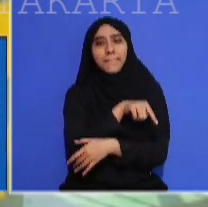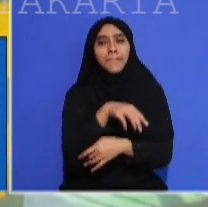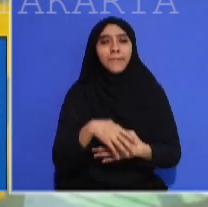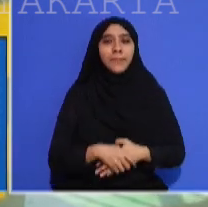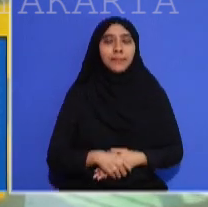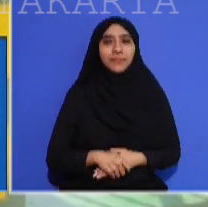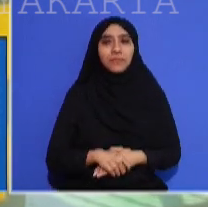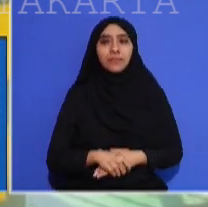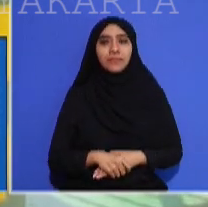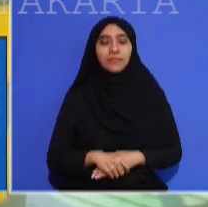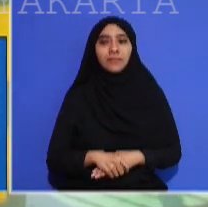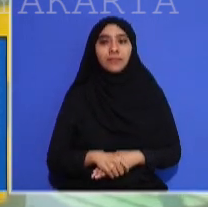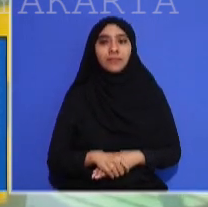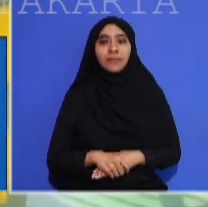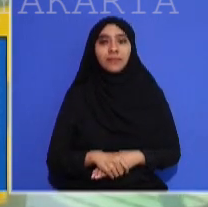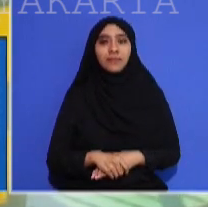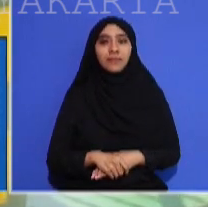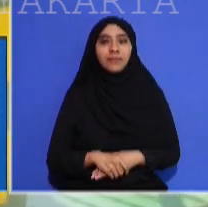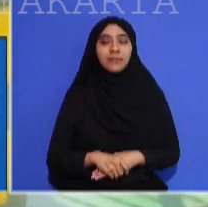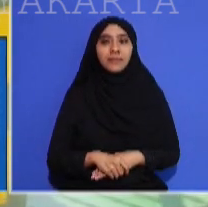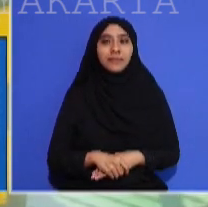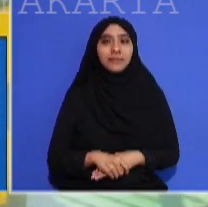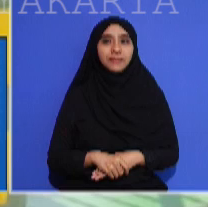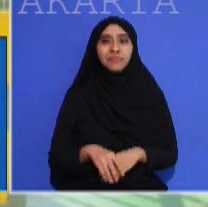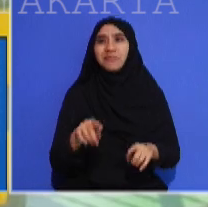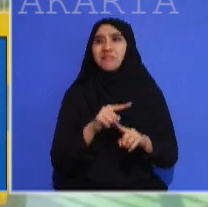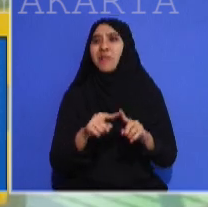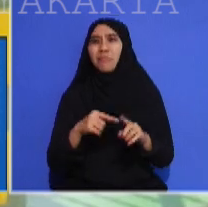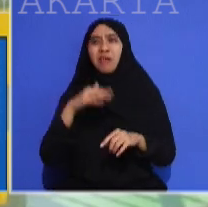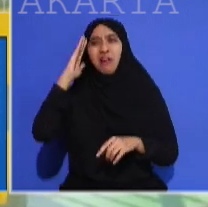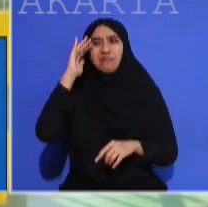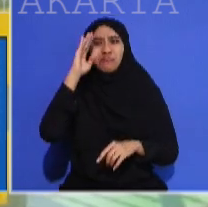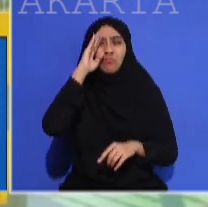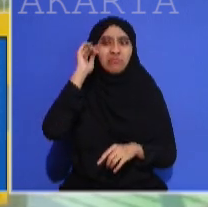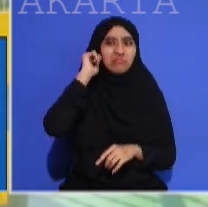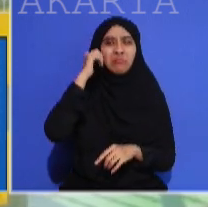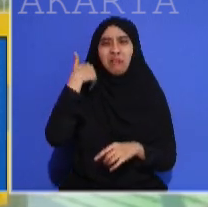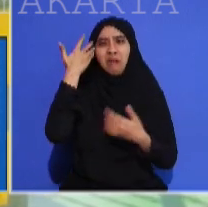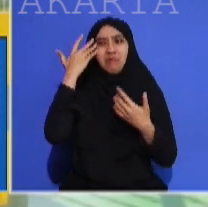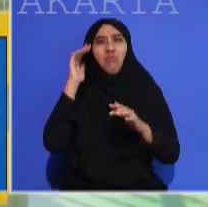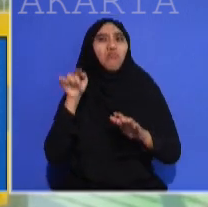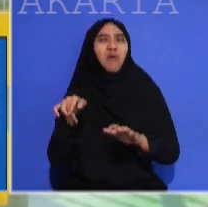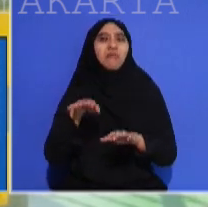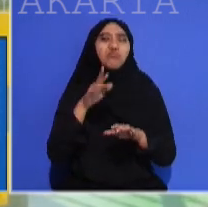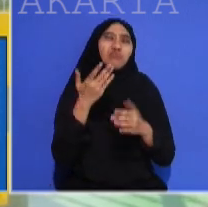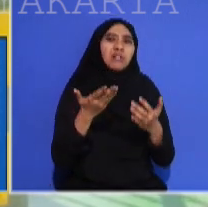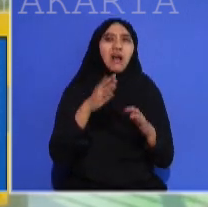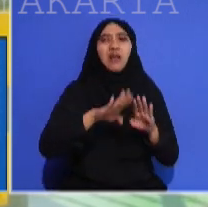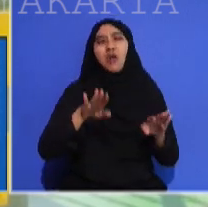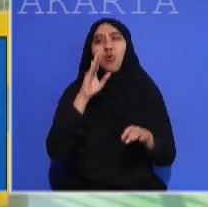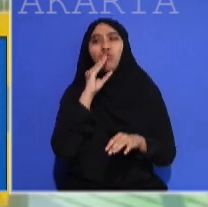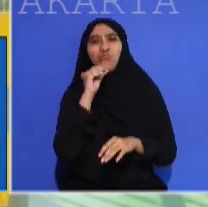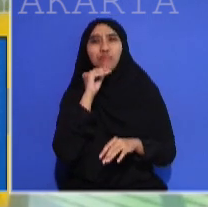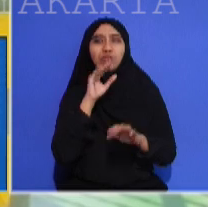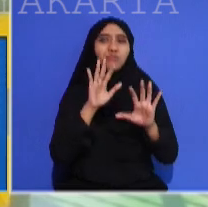jenazah namun jenis kelaminnya belum diketahui teridentifikasi anak-anak di bawah kurang lebih